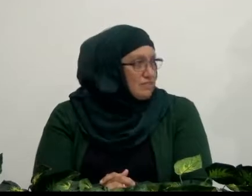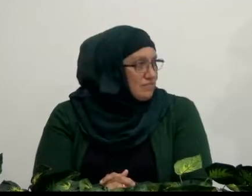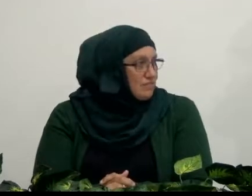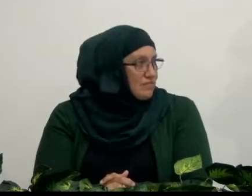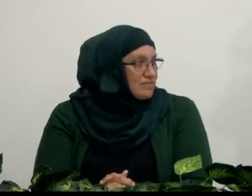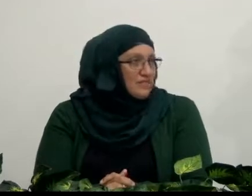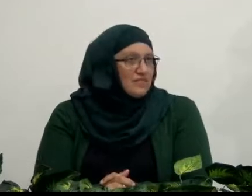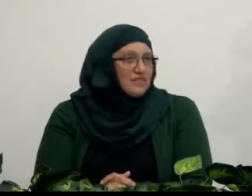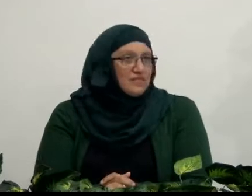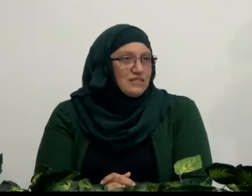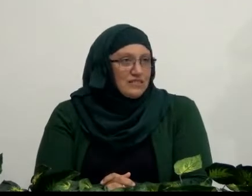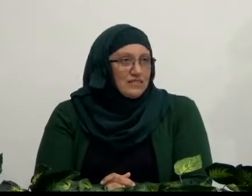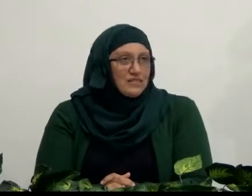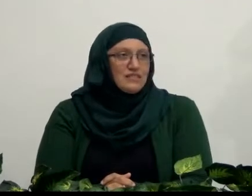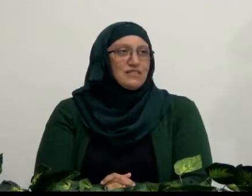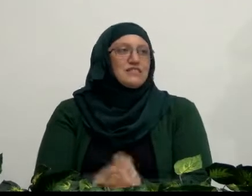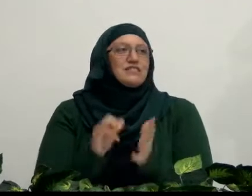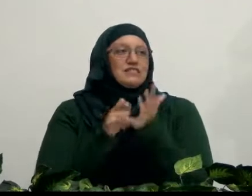Sallu ala Muhammad wa ala.